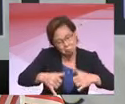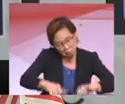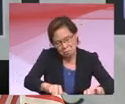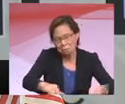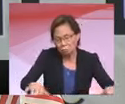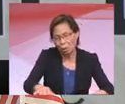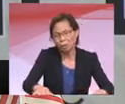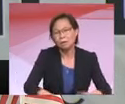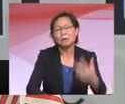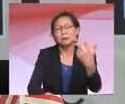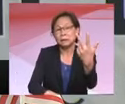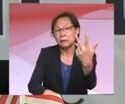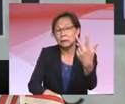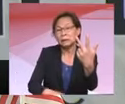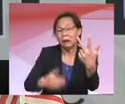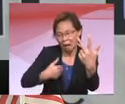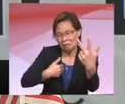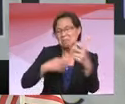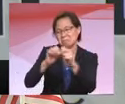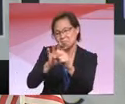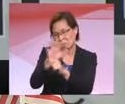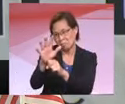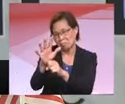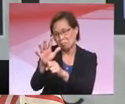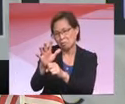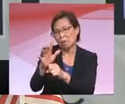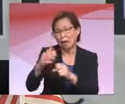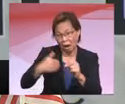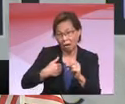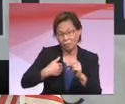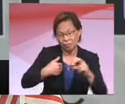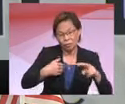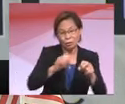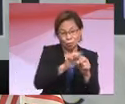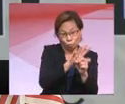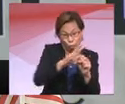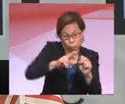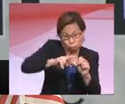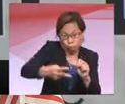Setakat ini 3 kes didapati positif, iaitu ada mutasi